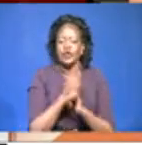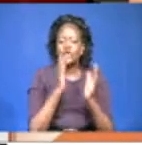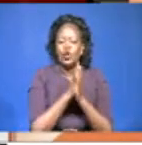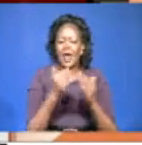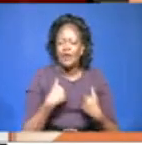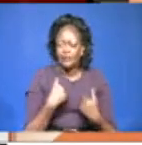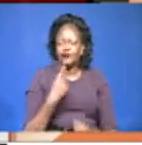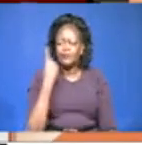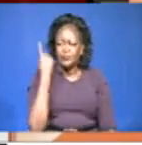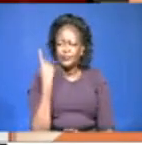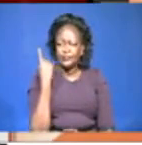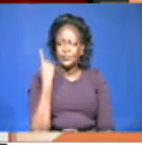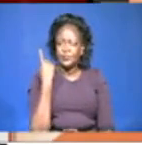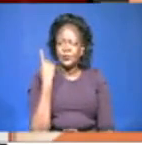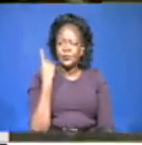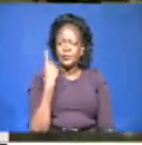wa habari kutoka ugaibuni.